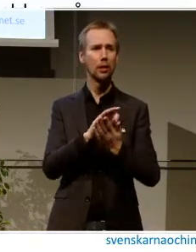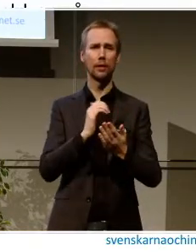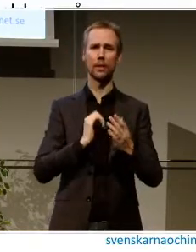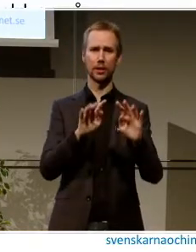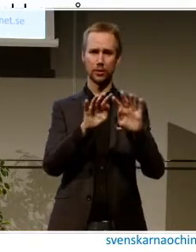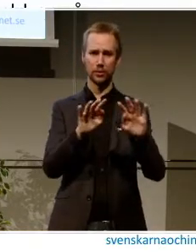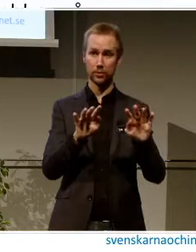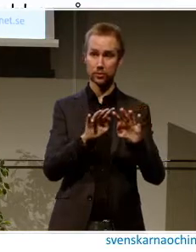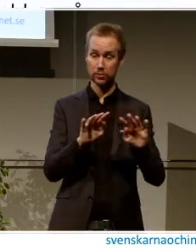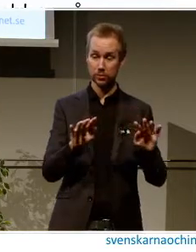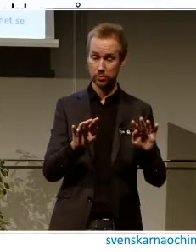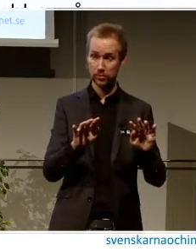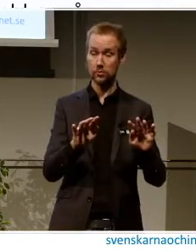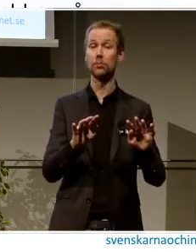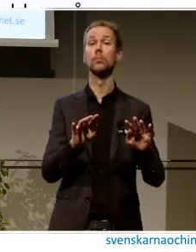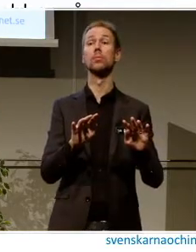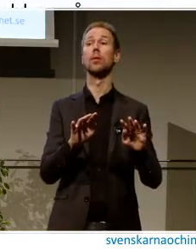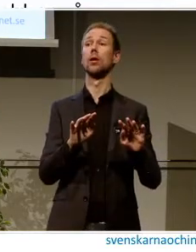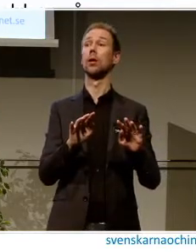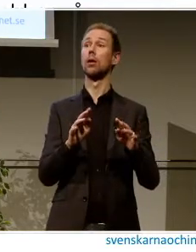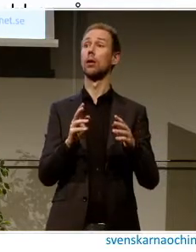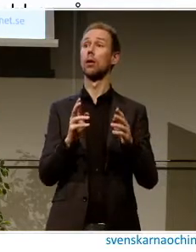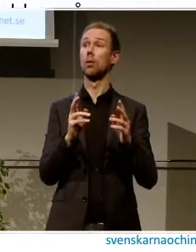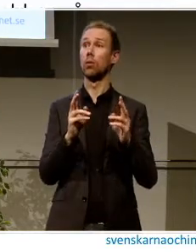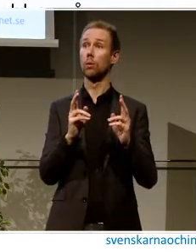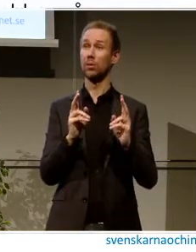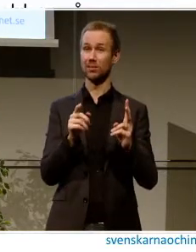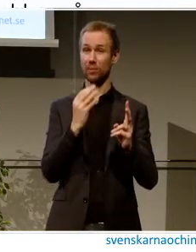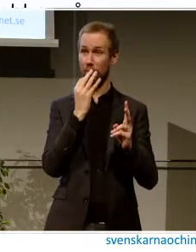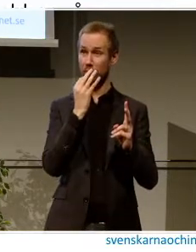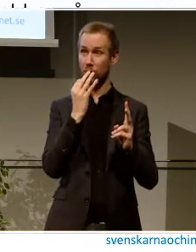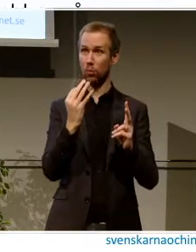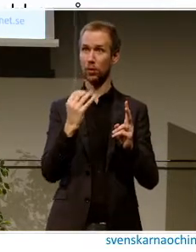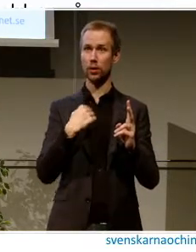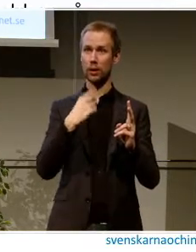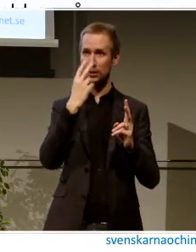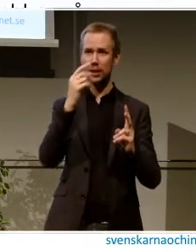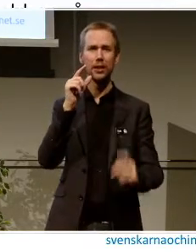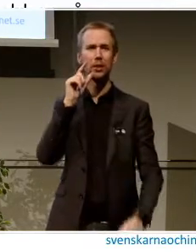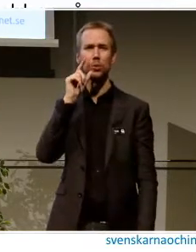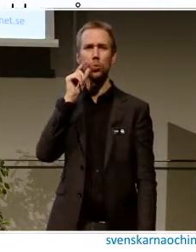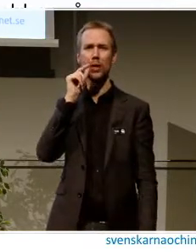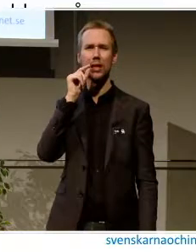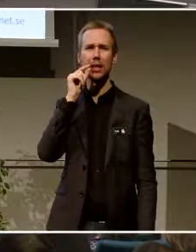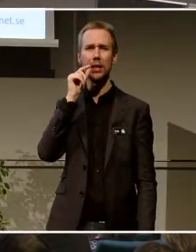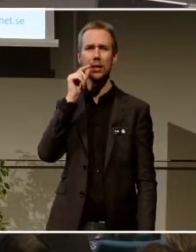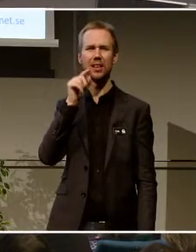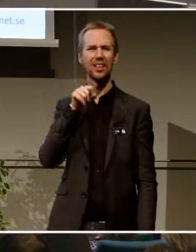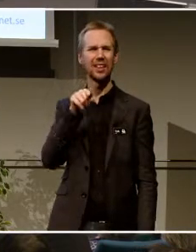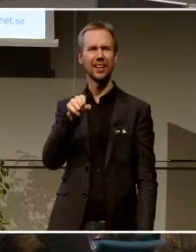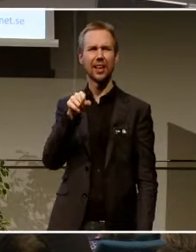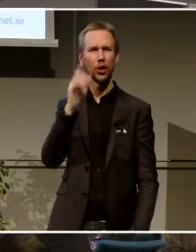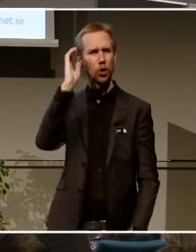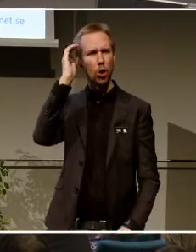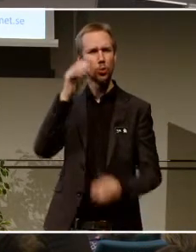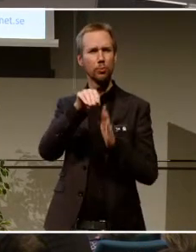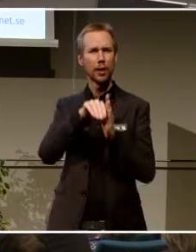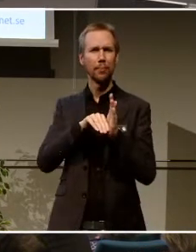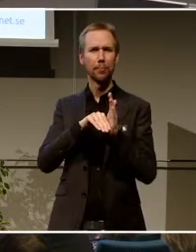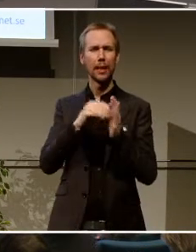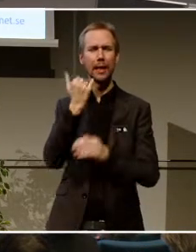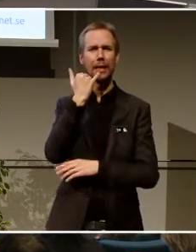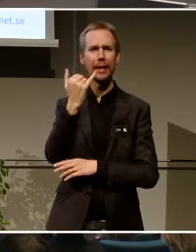släppte Svenskarna och internet så såg jag den här gudomliga tweeten. Då var det Ring P1. Det är ju sådana här program man kan ringa in och ha åsikter om precis vad som